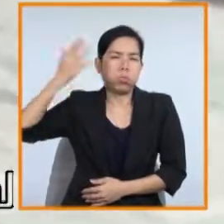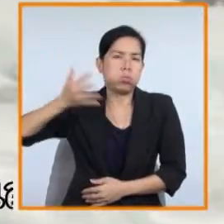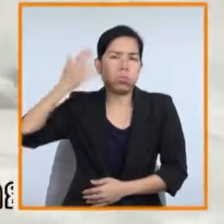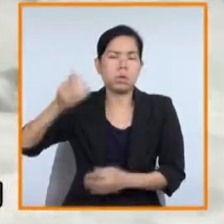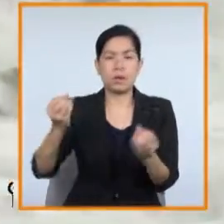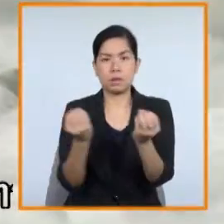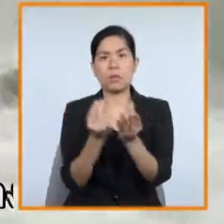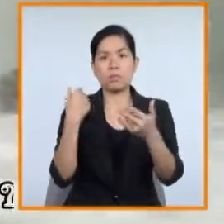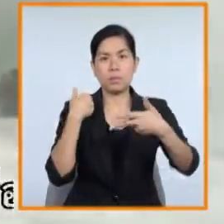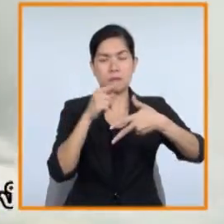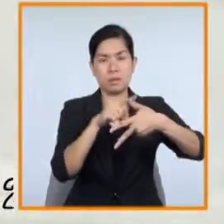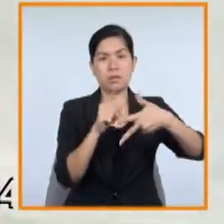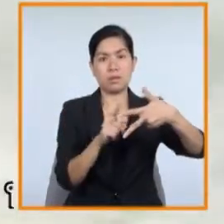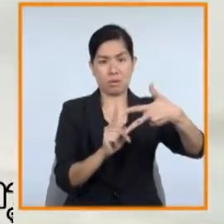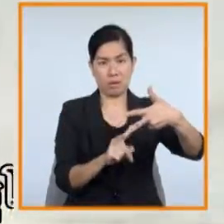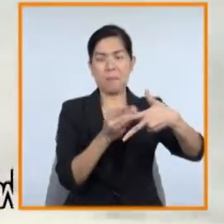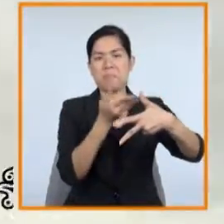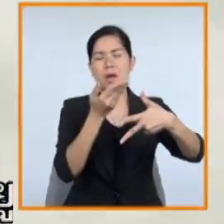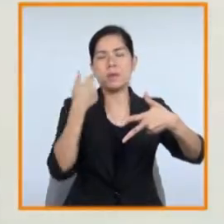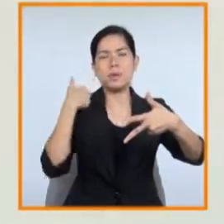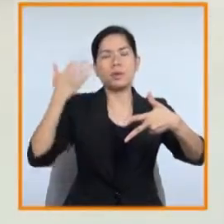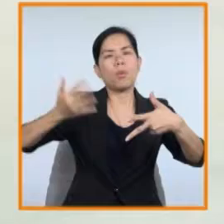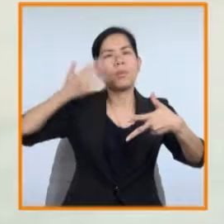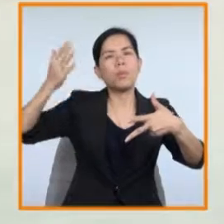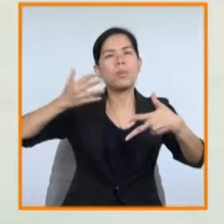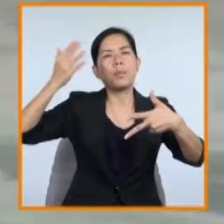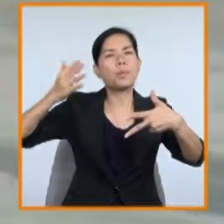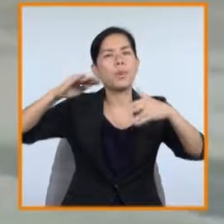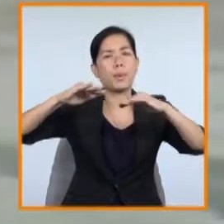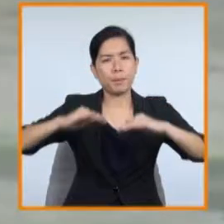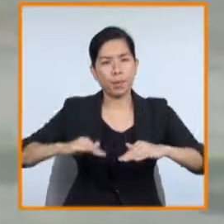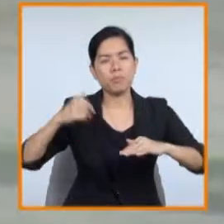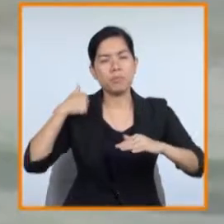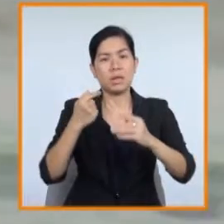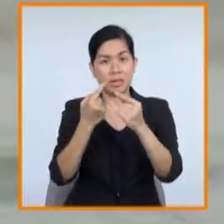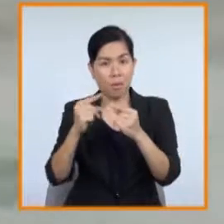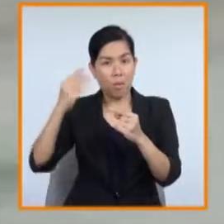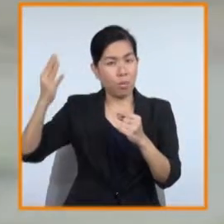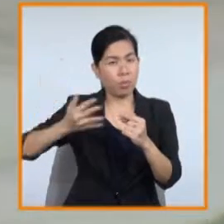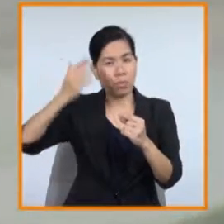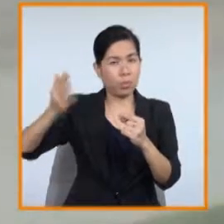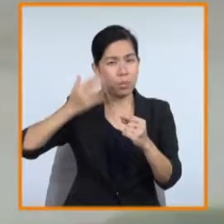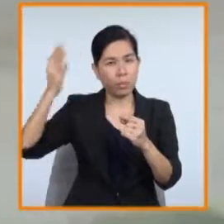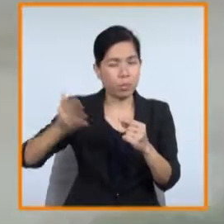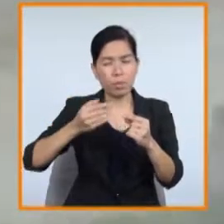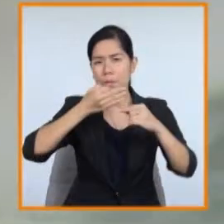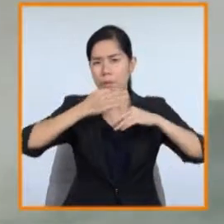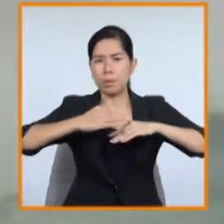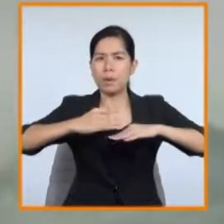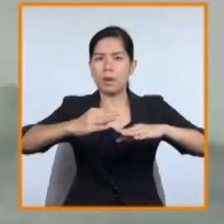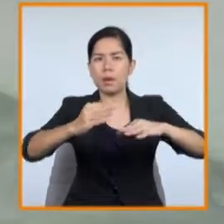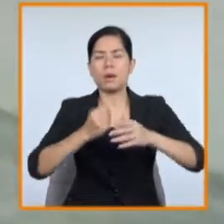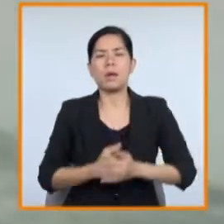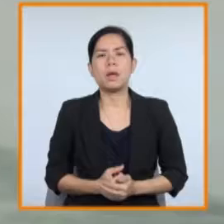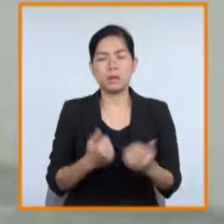ายโดยพายุเฮอริเคนเมเดลินนะคะก็อ่อนกำลังลงเป็นโซนร้อนแล้วแต่ยังเคลื่อนตัวมุ่งหน้าไปยังเกาะบิ๊กไอแลนด์ในฮาวายท